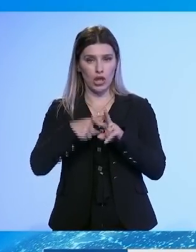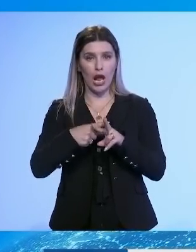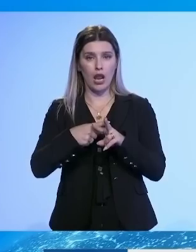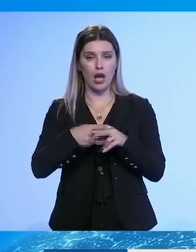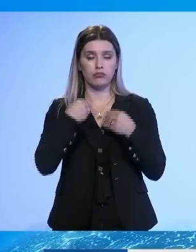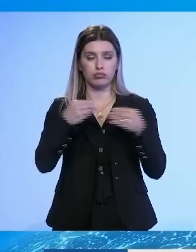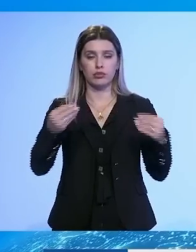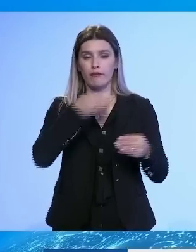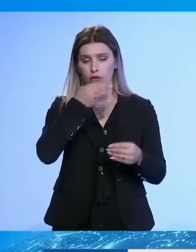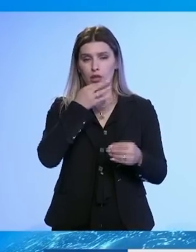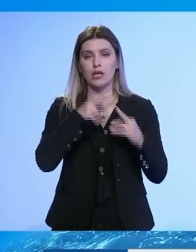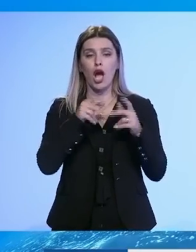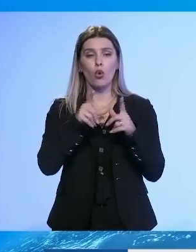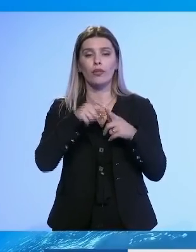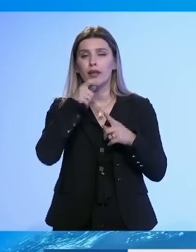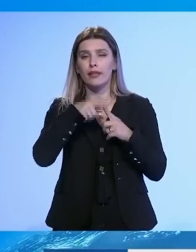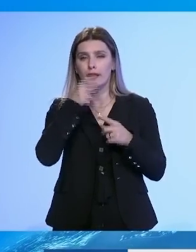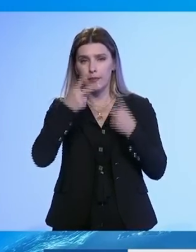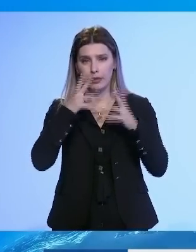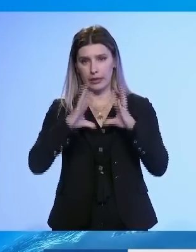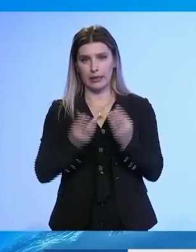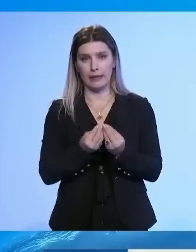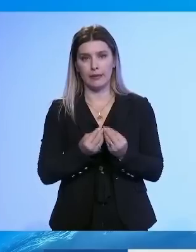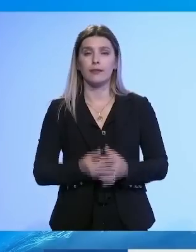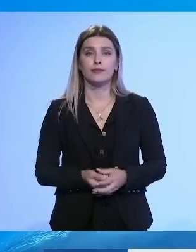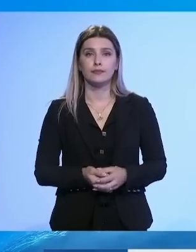brendshëm, auditimin dhe hetimin në këtë fushë.